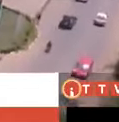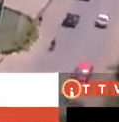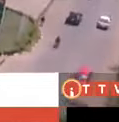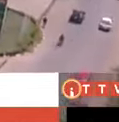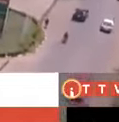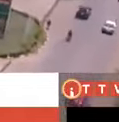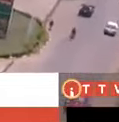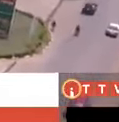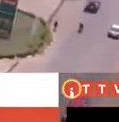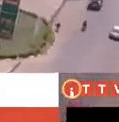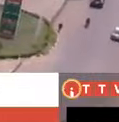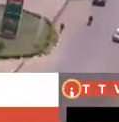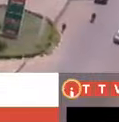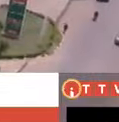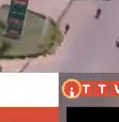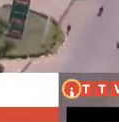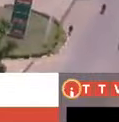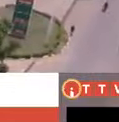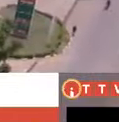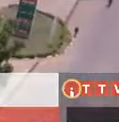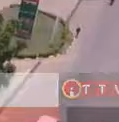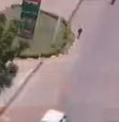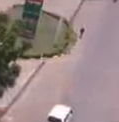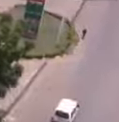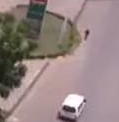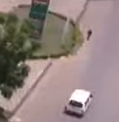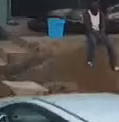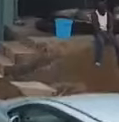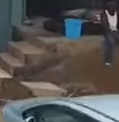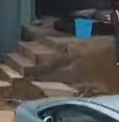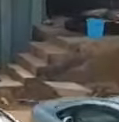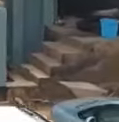In the heart of Lilongwe City lies the most convenient